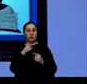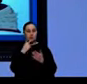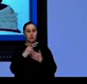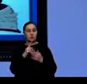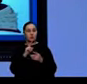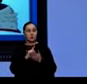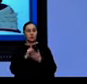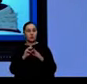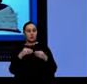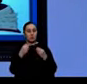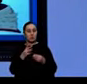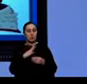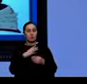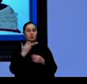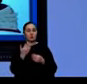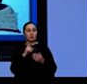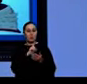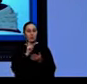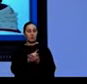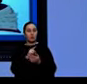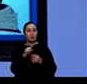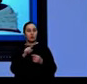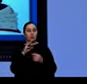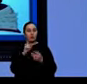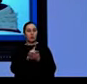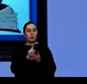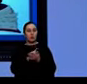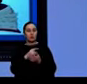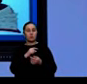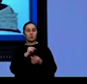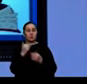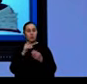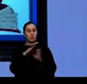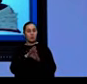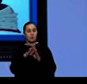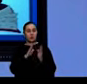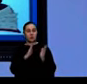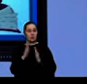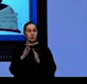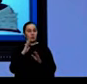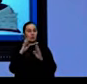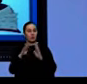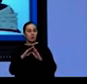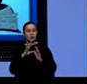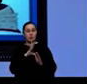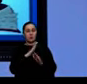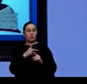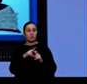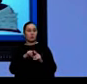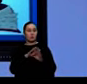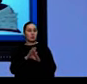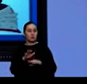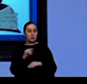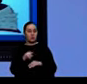bu ko'rinishda misollar berilgan. Siz albatta bu misollarni amallar tartibiga rioya qilgan holda